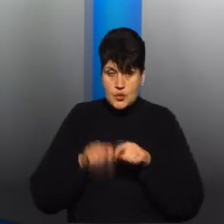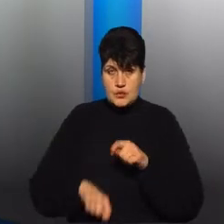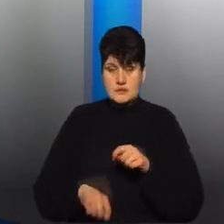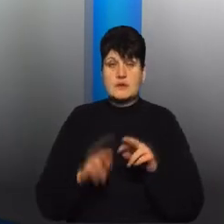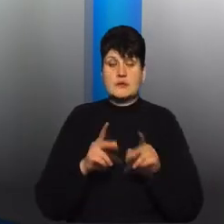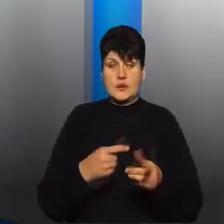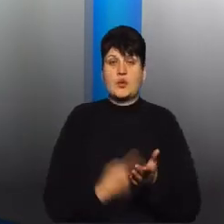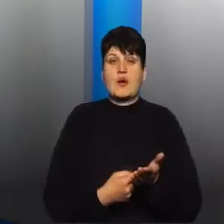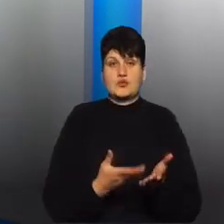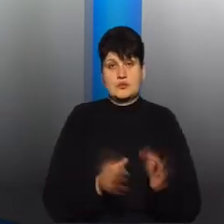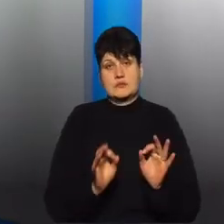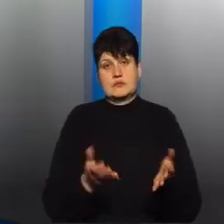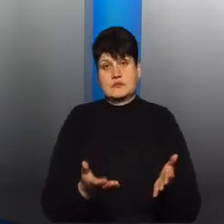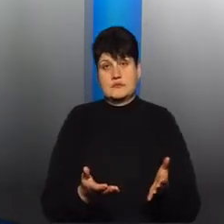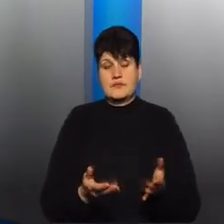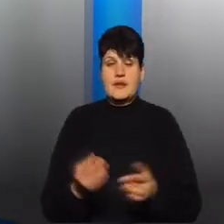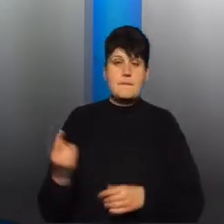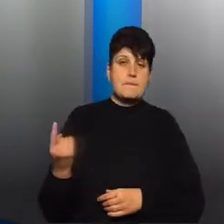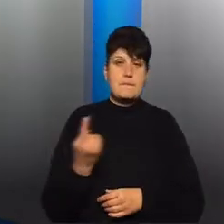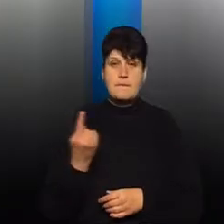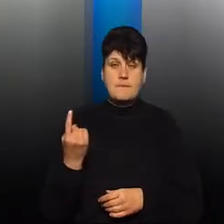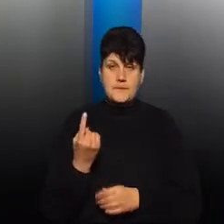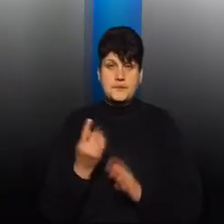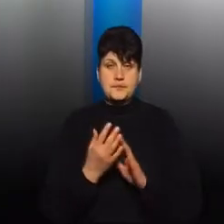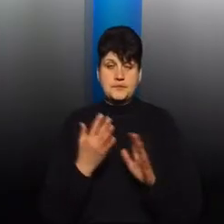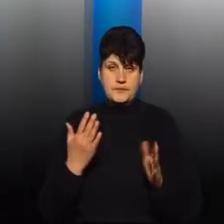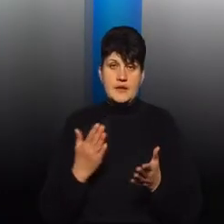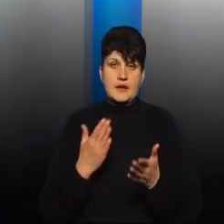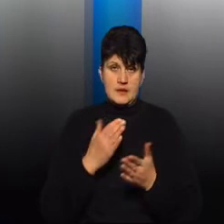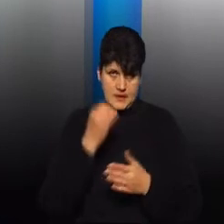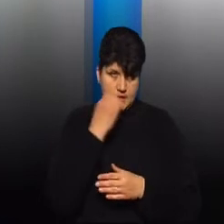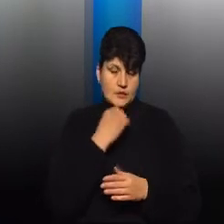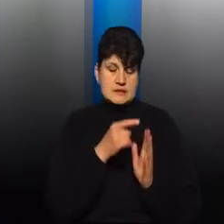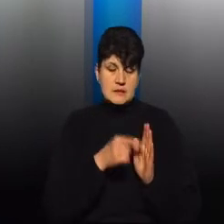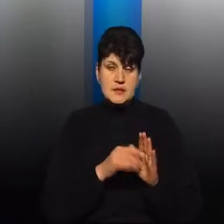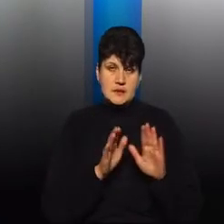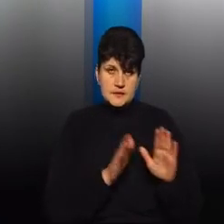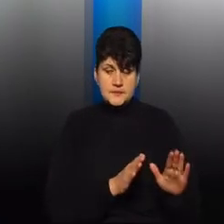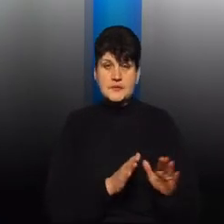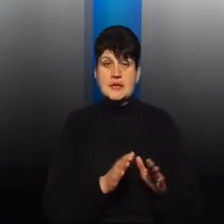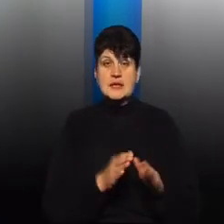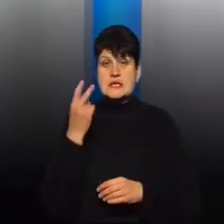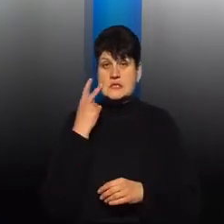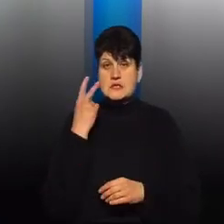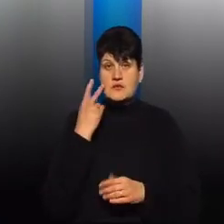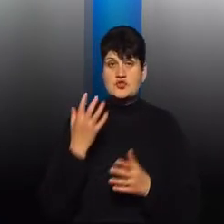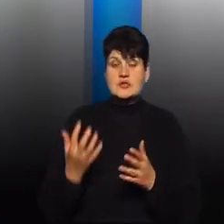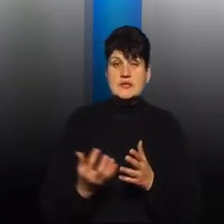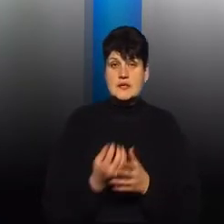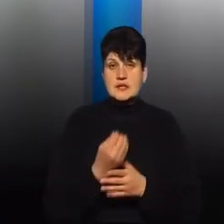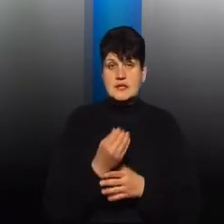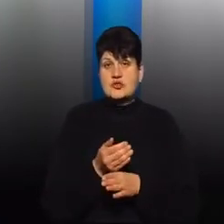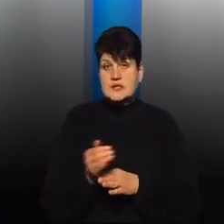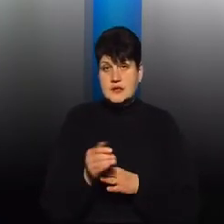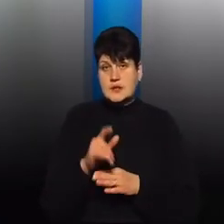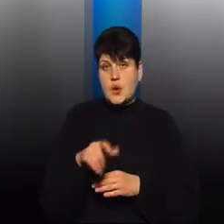Ну, перш за все, певна кількість, я дякую за це запитання, завжди знайдеться певна частина скептиків, які